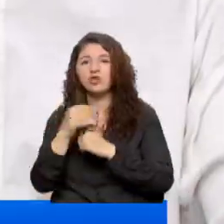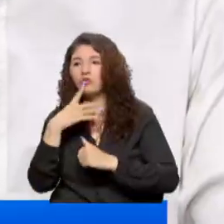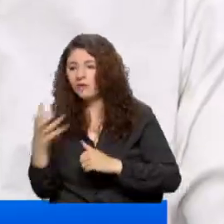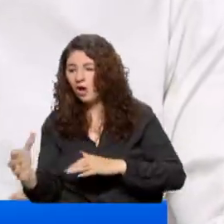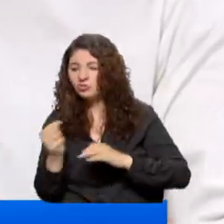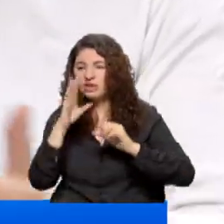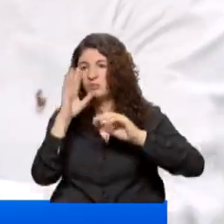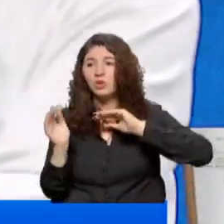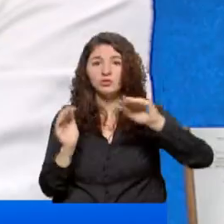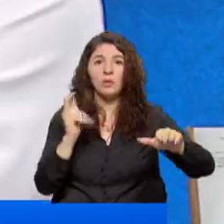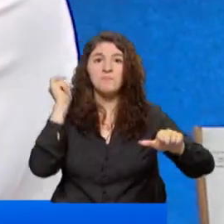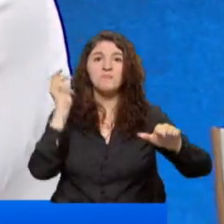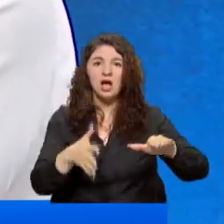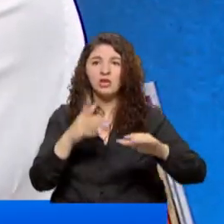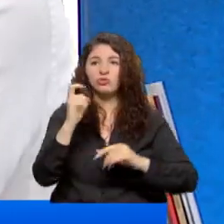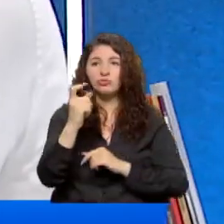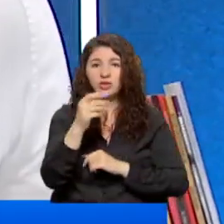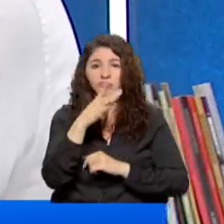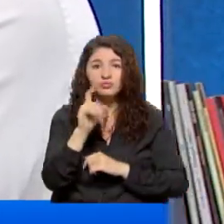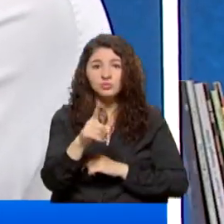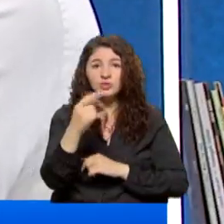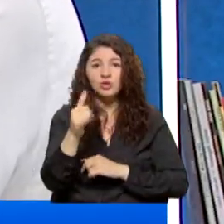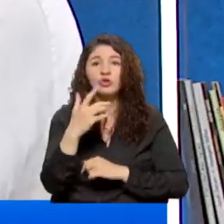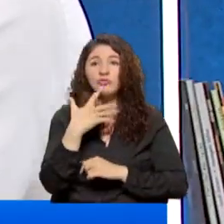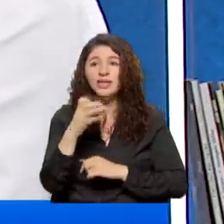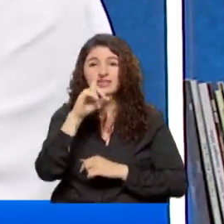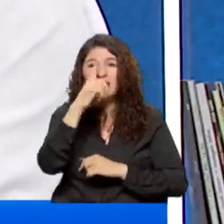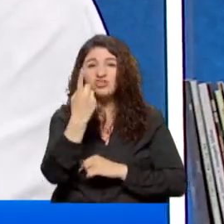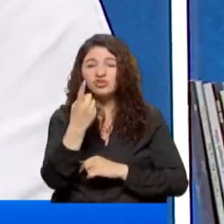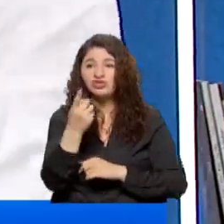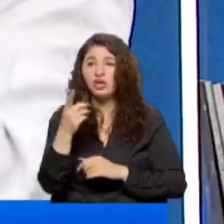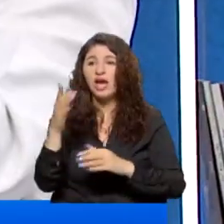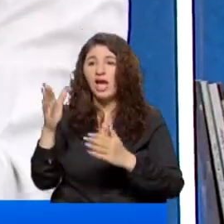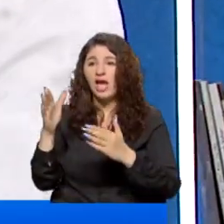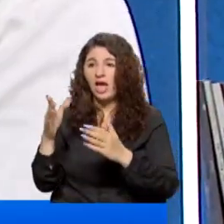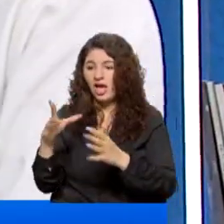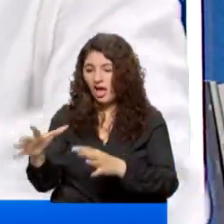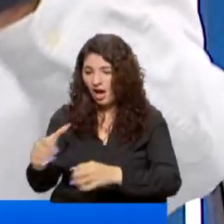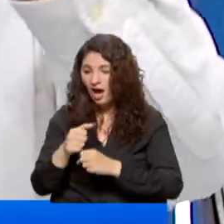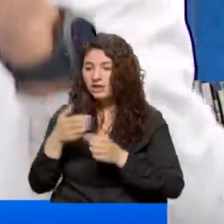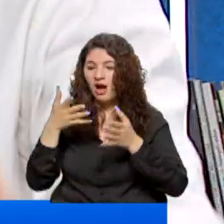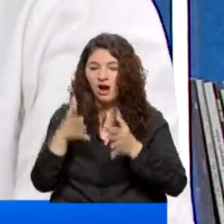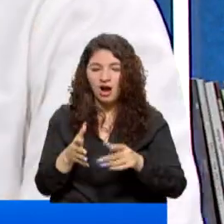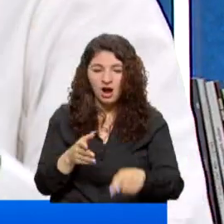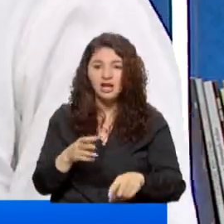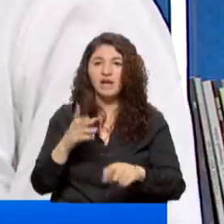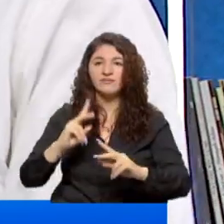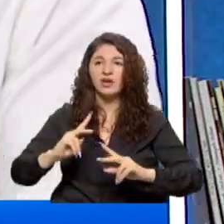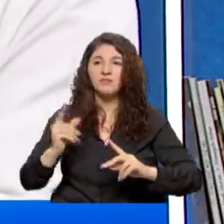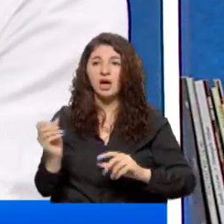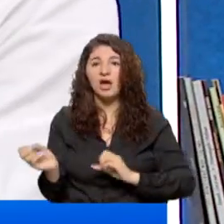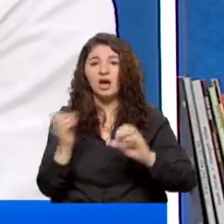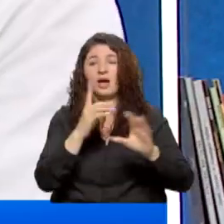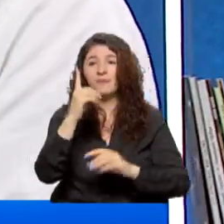domates yetişiyor İstanbul'a geliyor 900 lira Biliyor musunuz Bir kilo domatesin sadece elleçleme hal ve